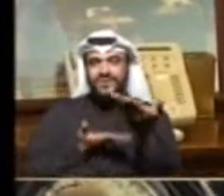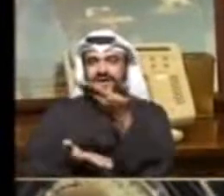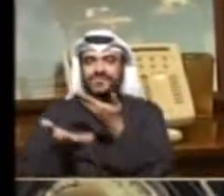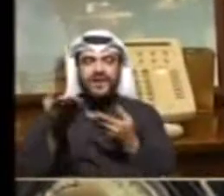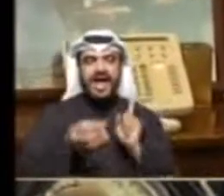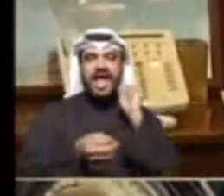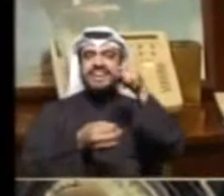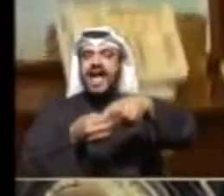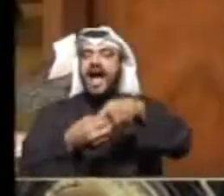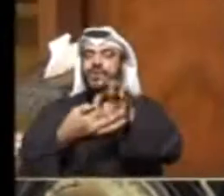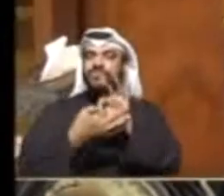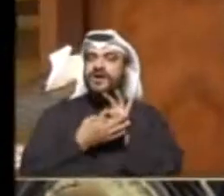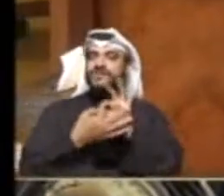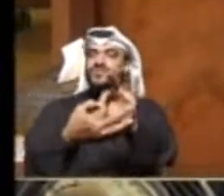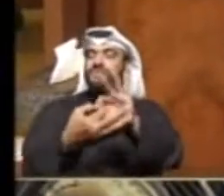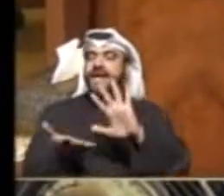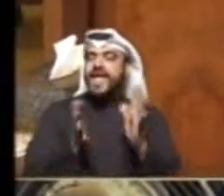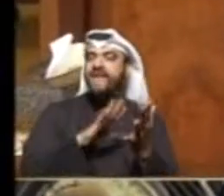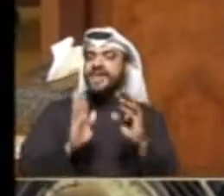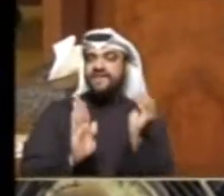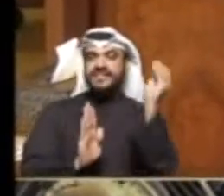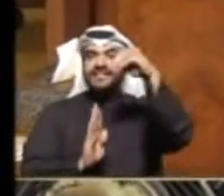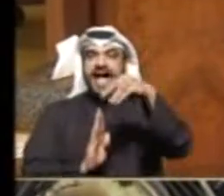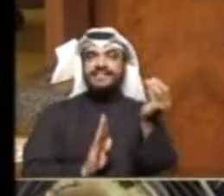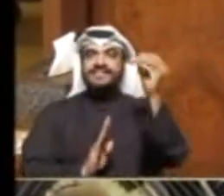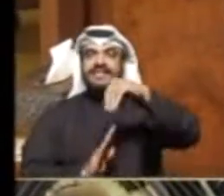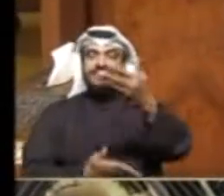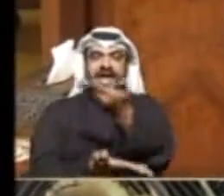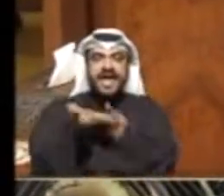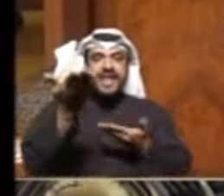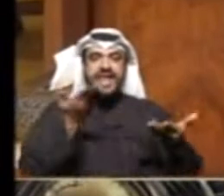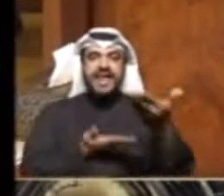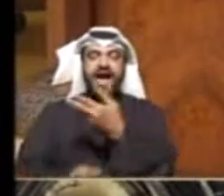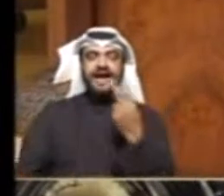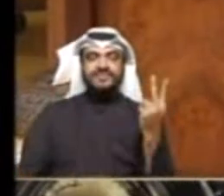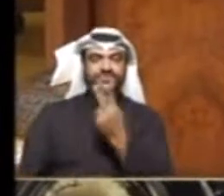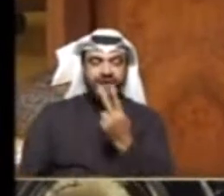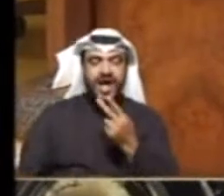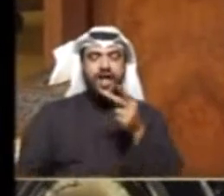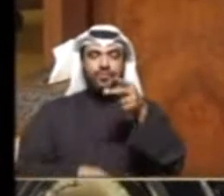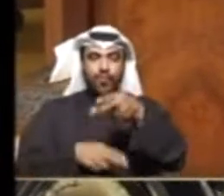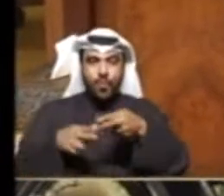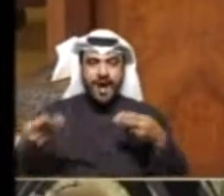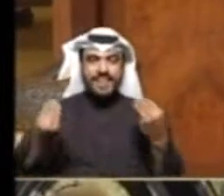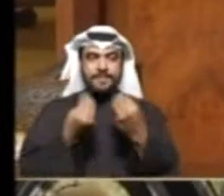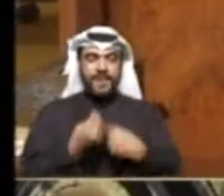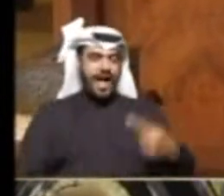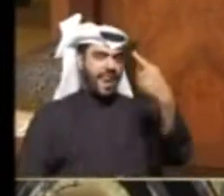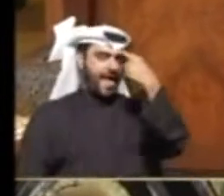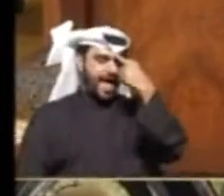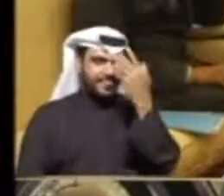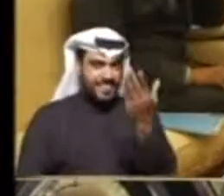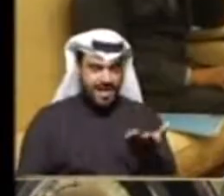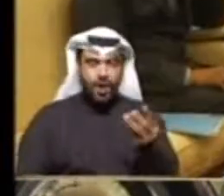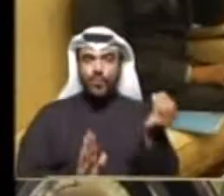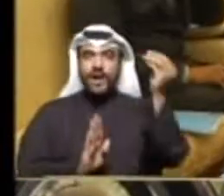أجراها والتي تناولت سبل تعزيز العلاقات الثنائية الوثيقة بين البلدين الصديقين في كافة المجالات وبحث